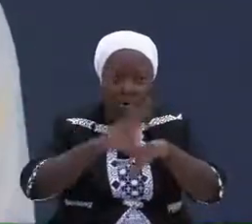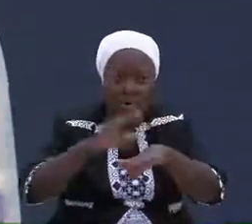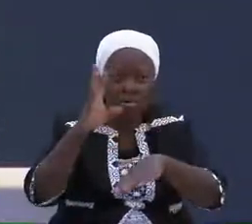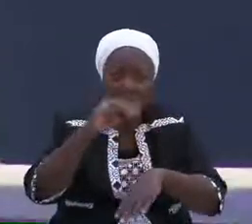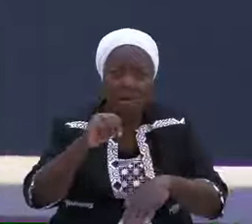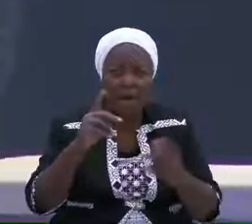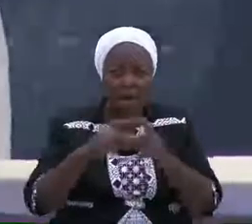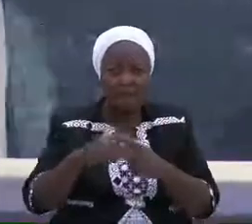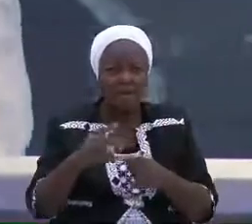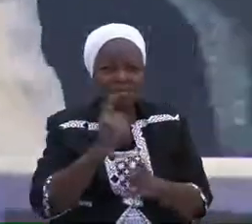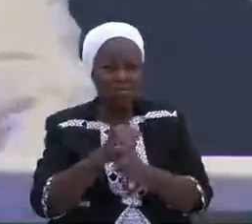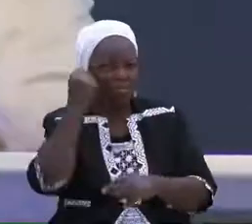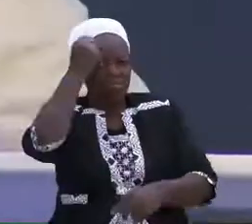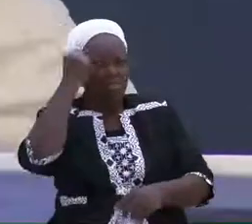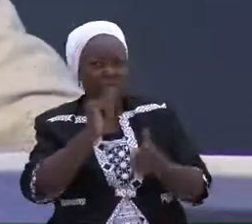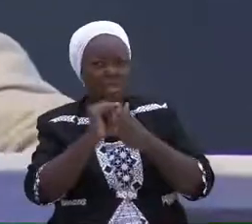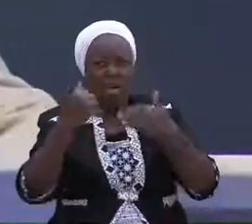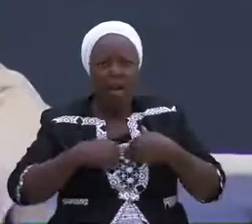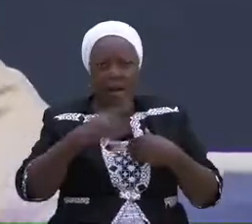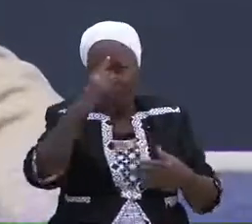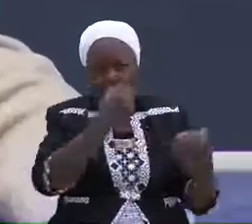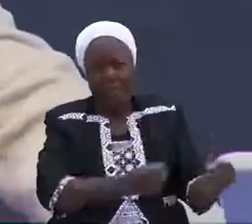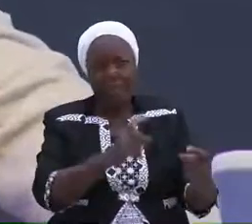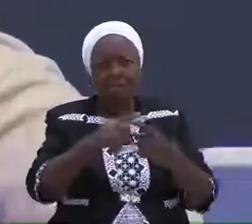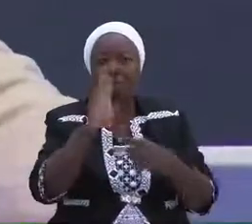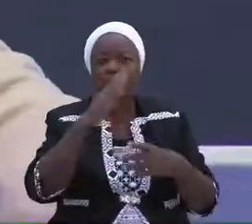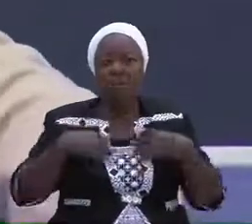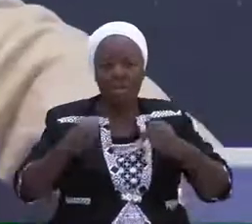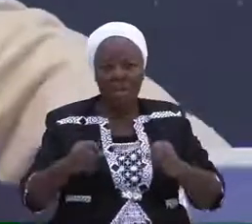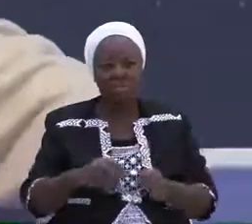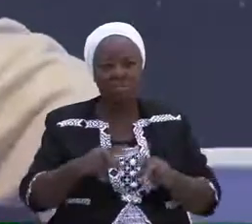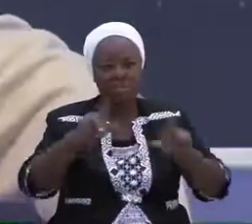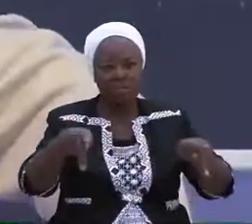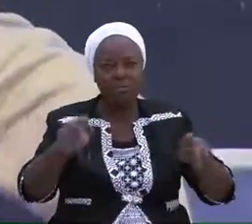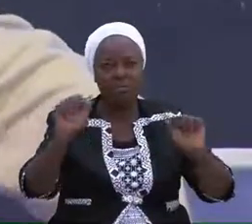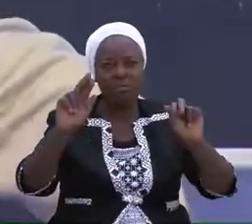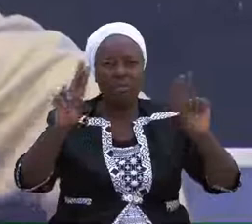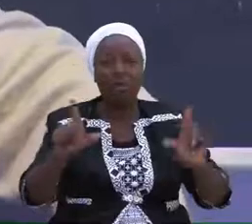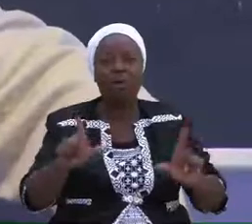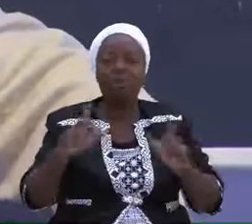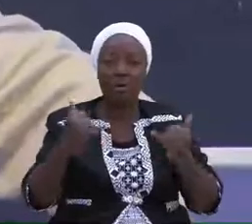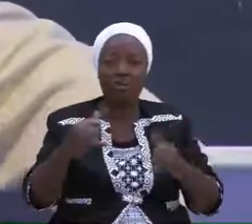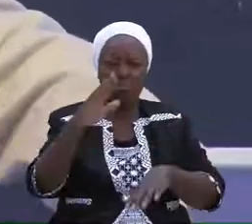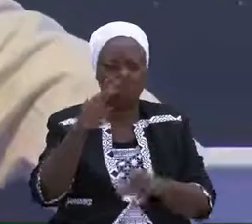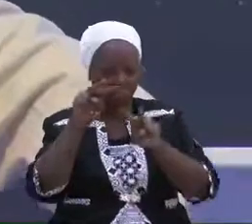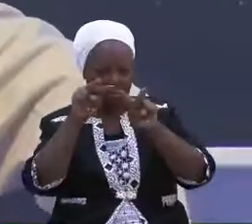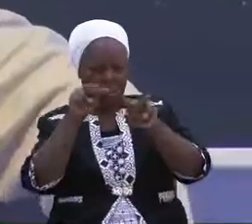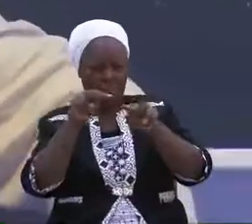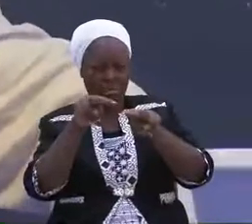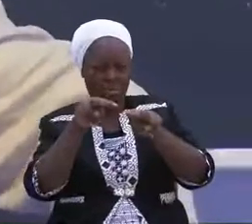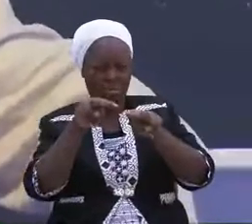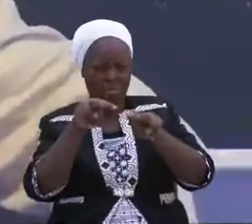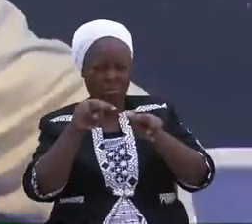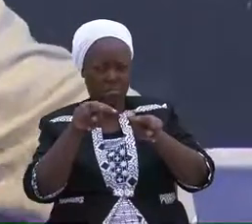voyant qu'il avait la foi pour être guéri, Paul l'a regardé. Il n'a pas